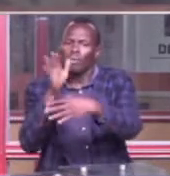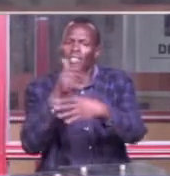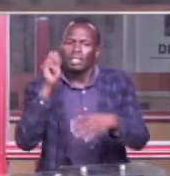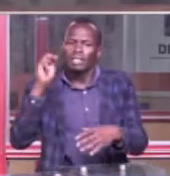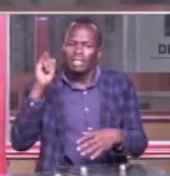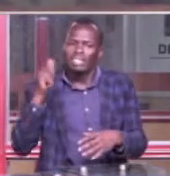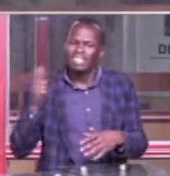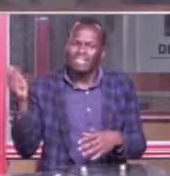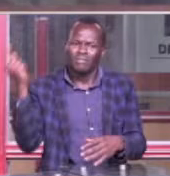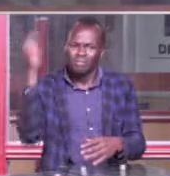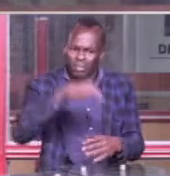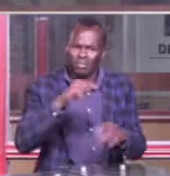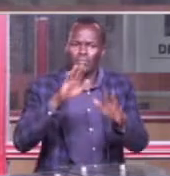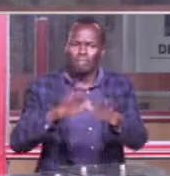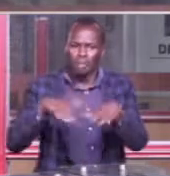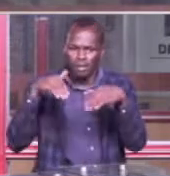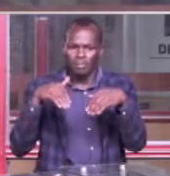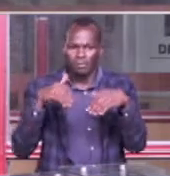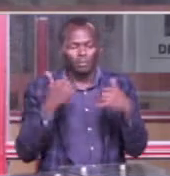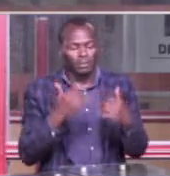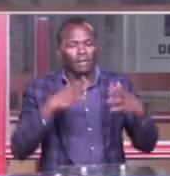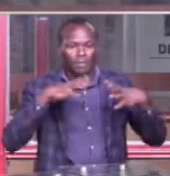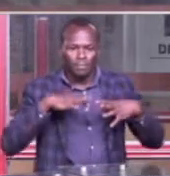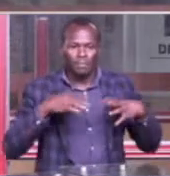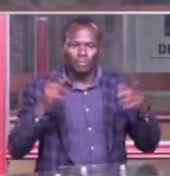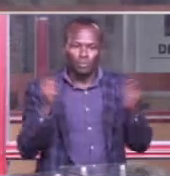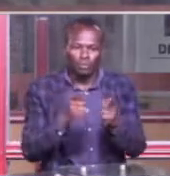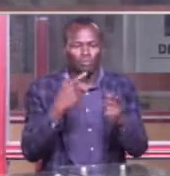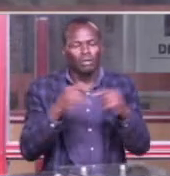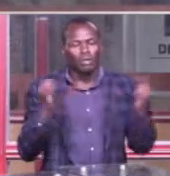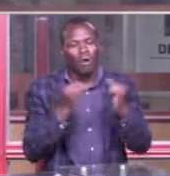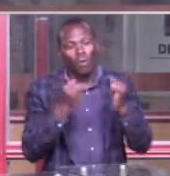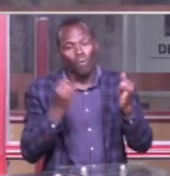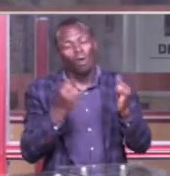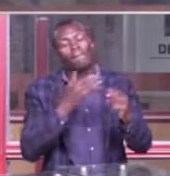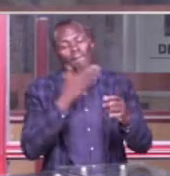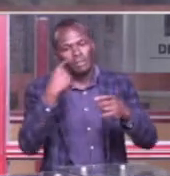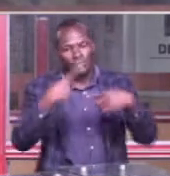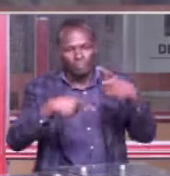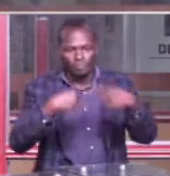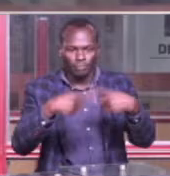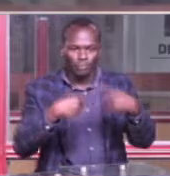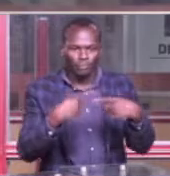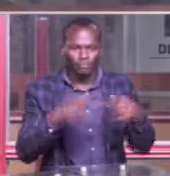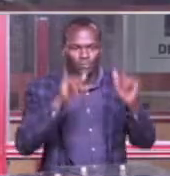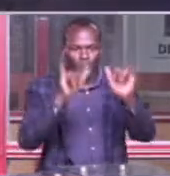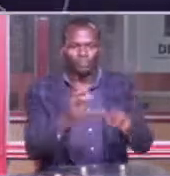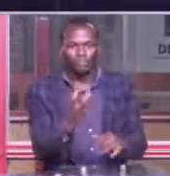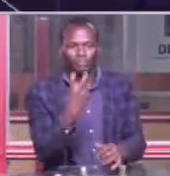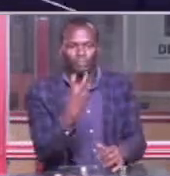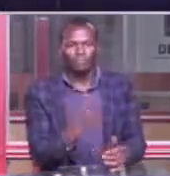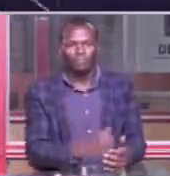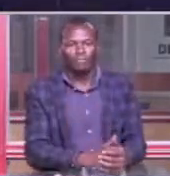Kulikanya msasu wafe. Onyini utugena kusinzira tugena tuumule muko. Tukomao nebio busuzi, nebio mizanyo vijibiri ya wikulindiride.